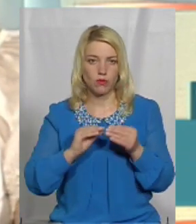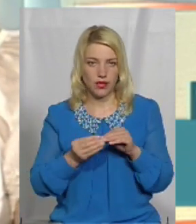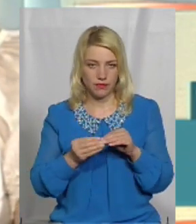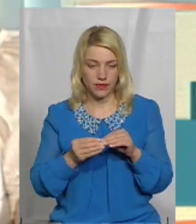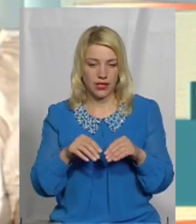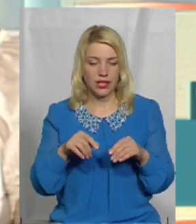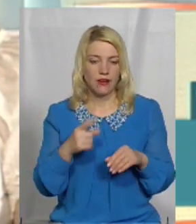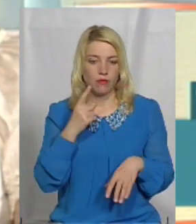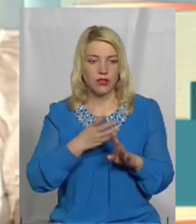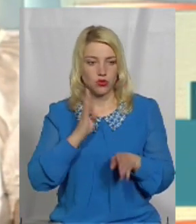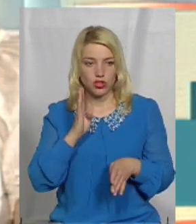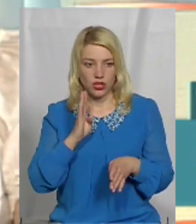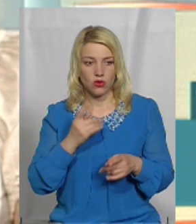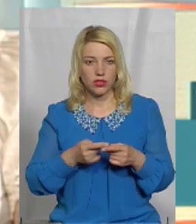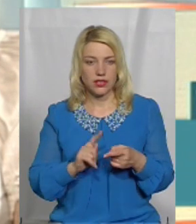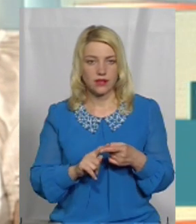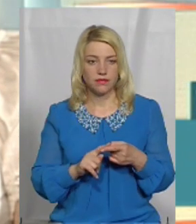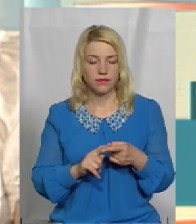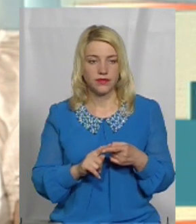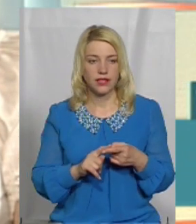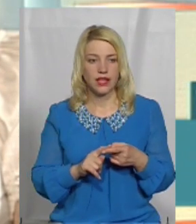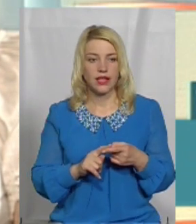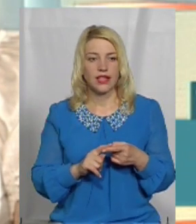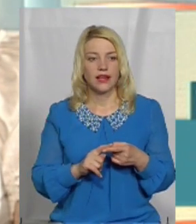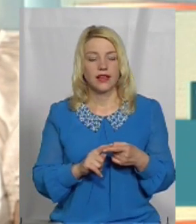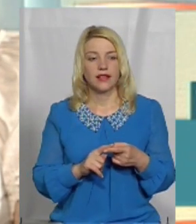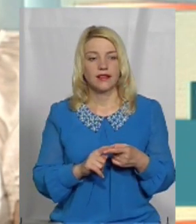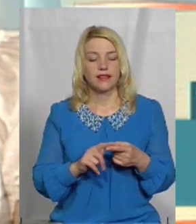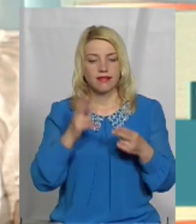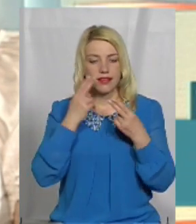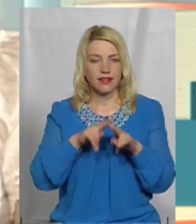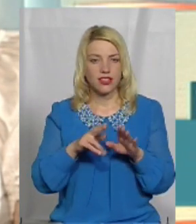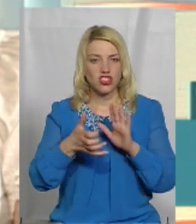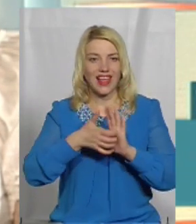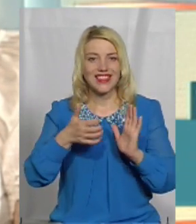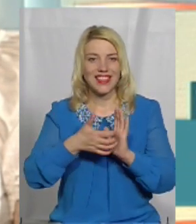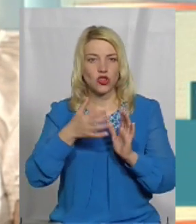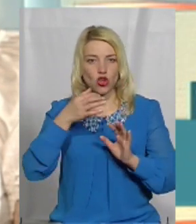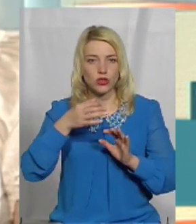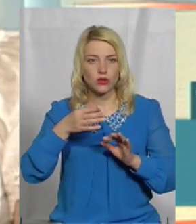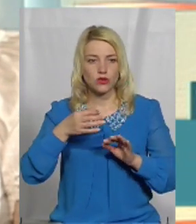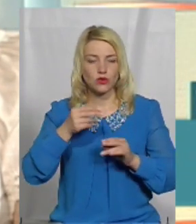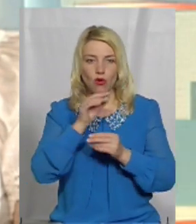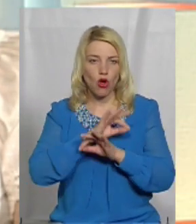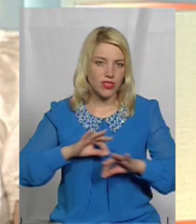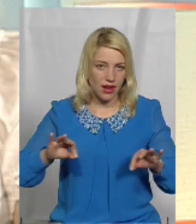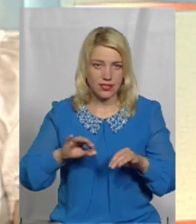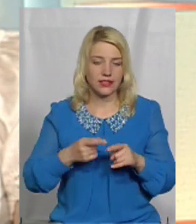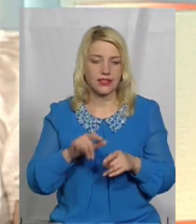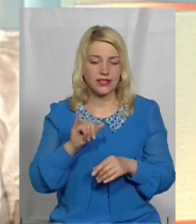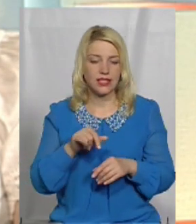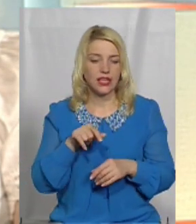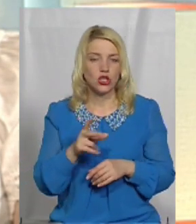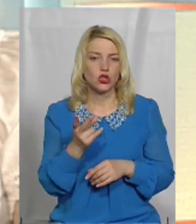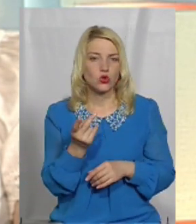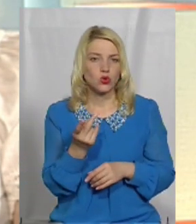чергу це, скажімо так, технічна недосконалість. Друга проблема, і